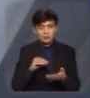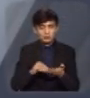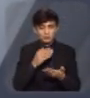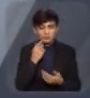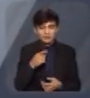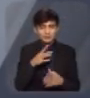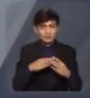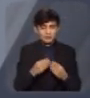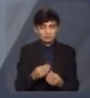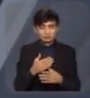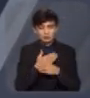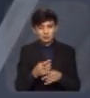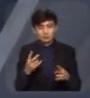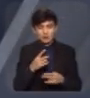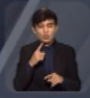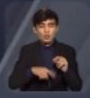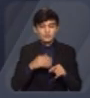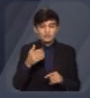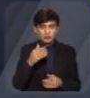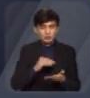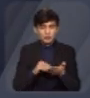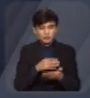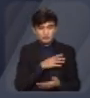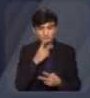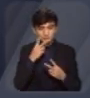нуждается в поддержке. Телефон родственницы Асет вы видите на